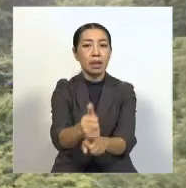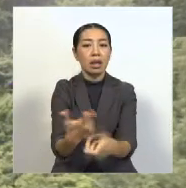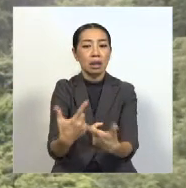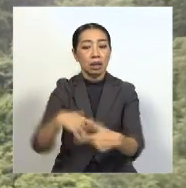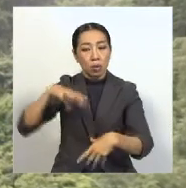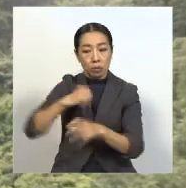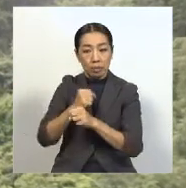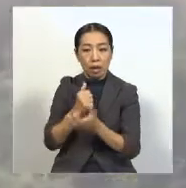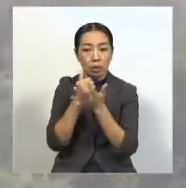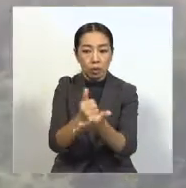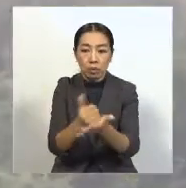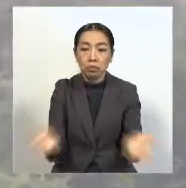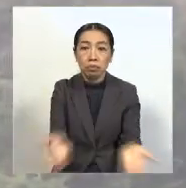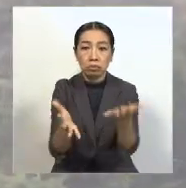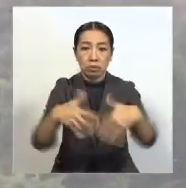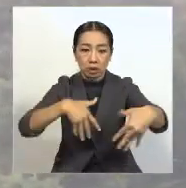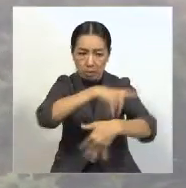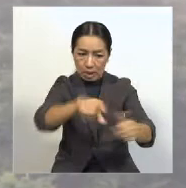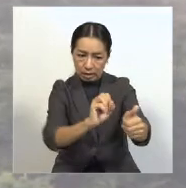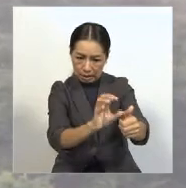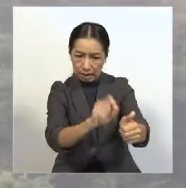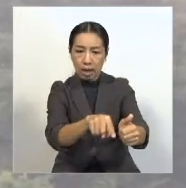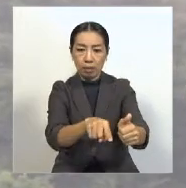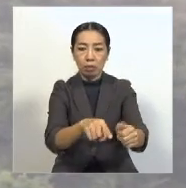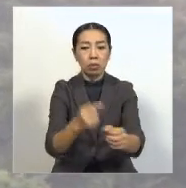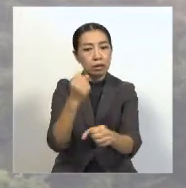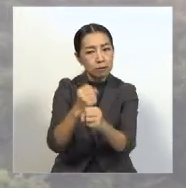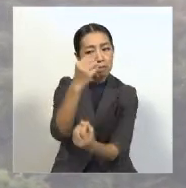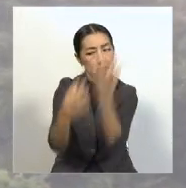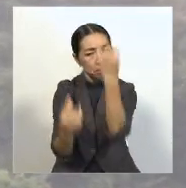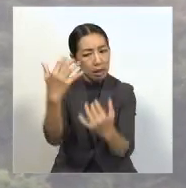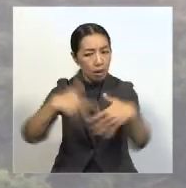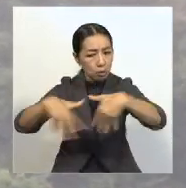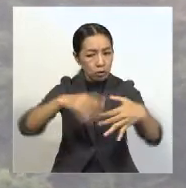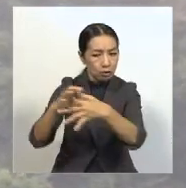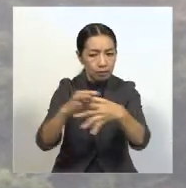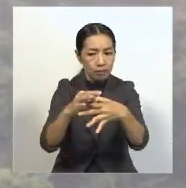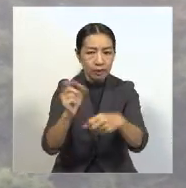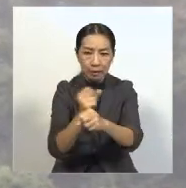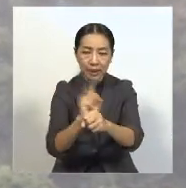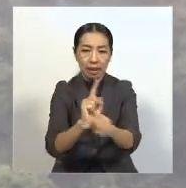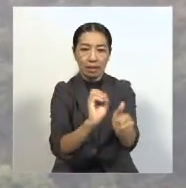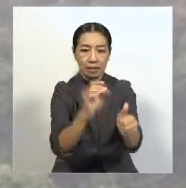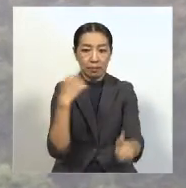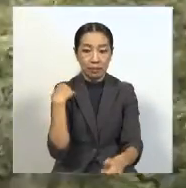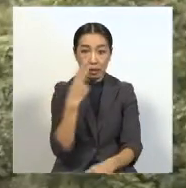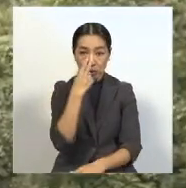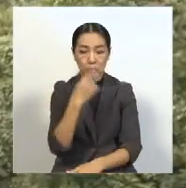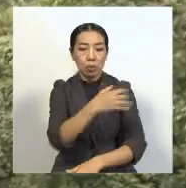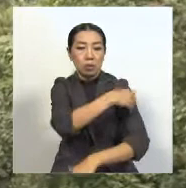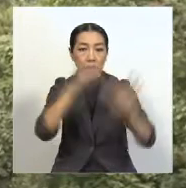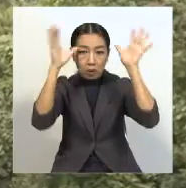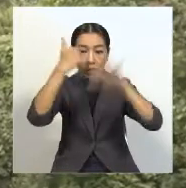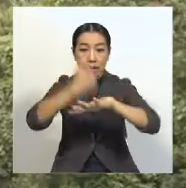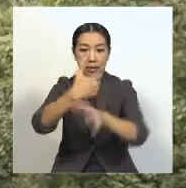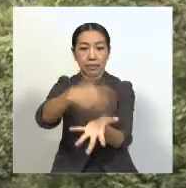ข้าไปช่วยเหลือส่งเสริมแล้วก็ให้คำแนะนำประชาชนในด้านต่างๆด้วยไปฟังเสียงประเด็นนี้เพิ่มเติมจากท่านอธิบดีกรมป่า